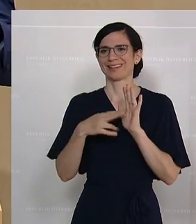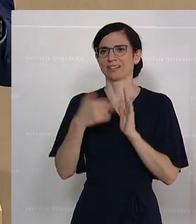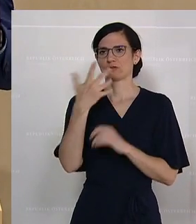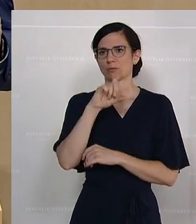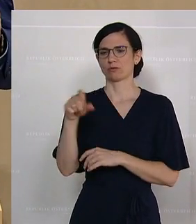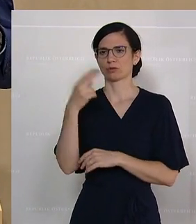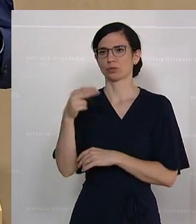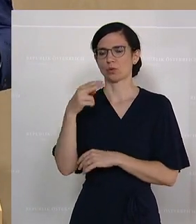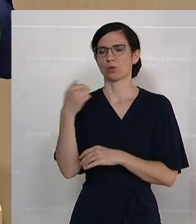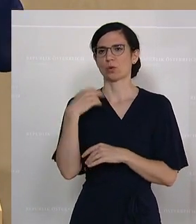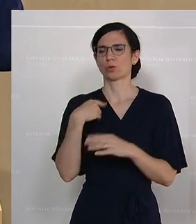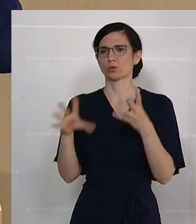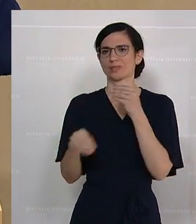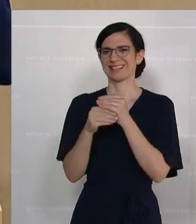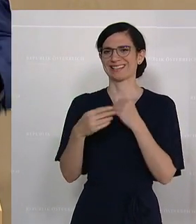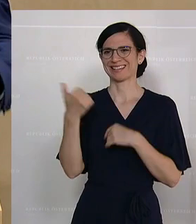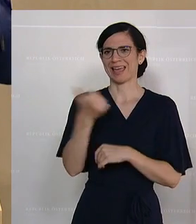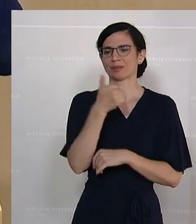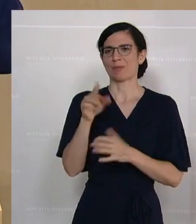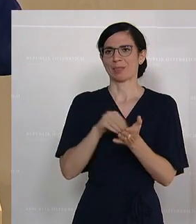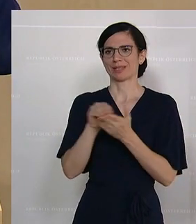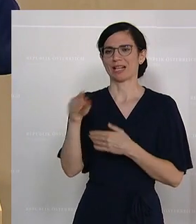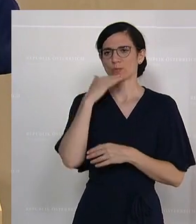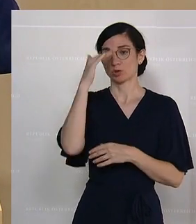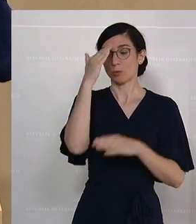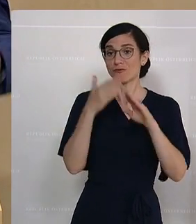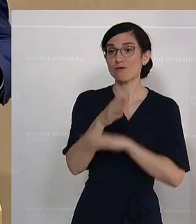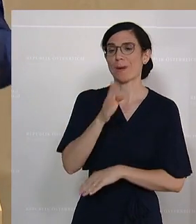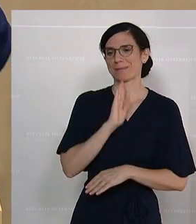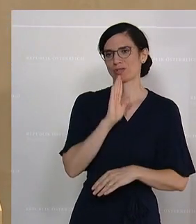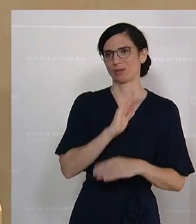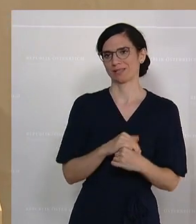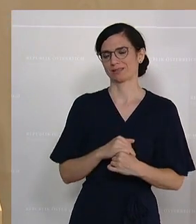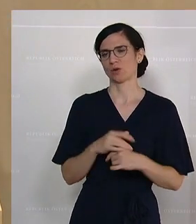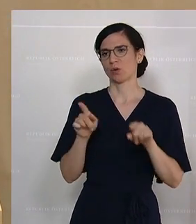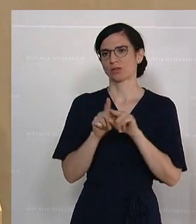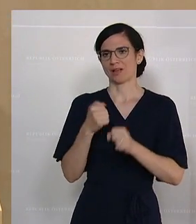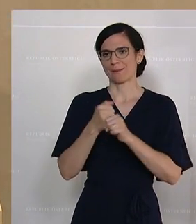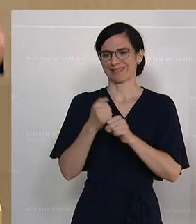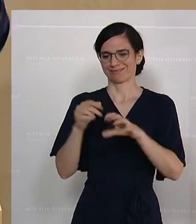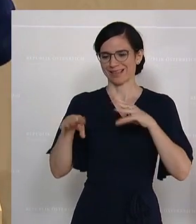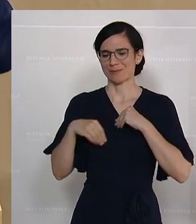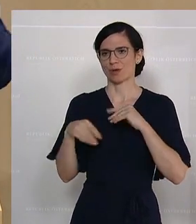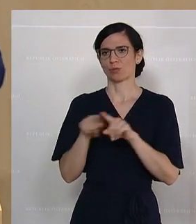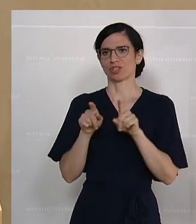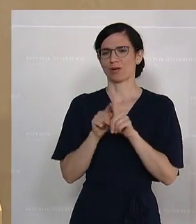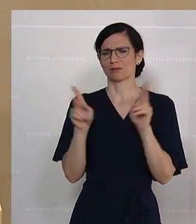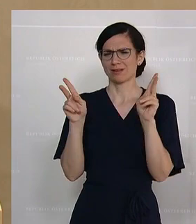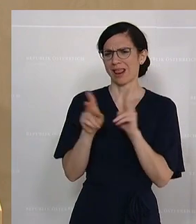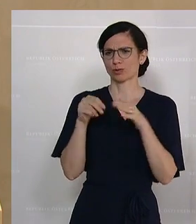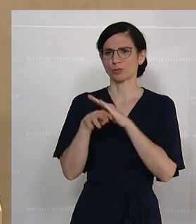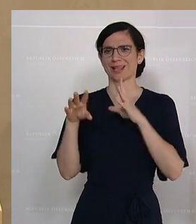zusätzliche einmalzahlung noch im sommer für die pensionisten und pensionisten und die arbeitnehmer und arbeitnehmer und auch die kleinen